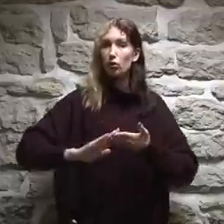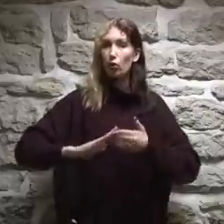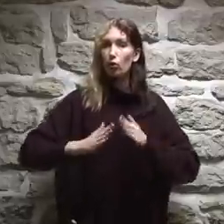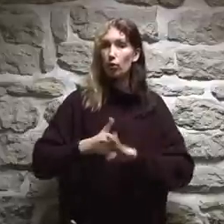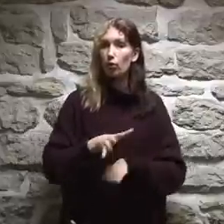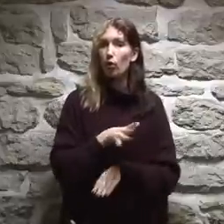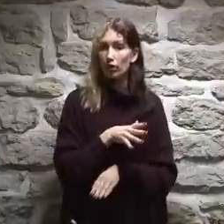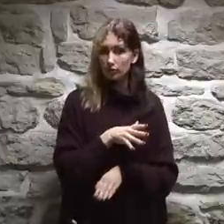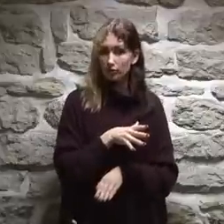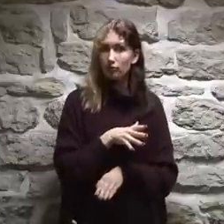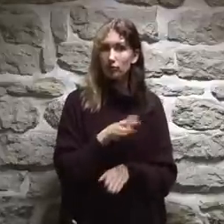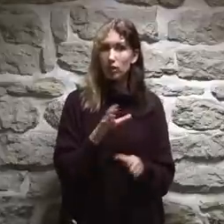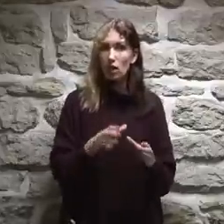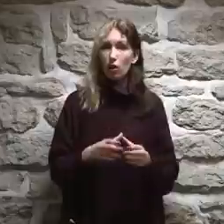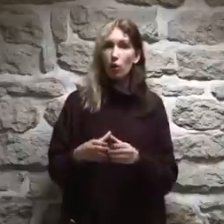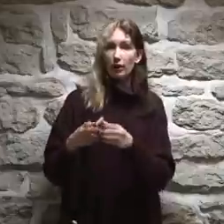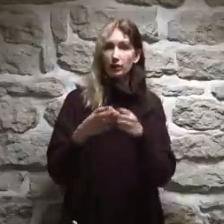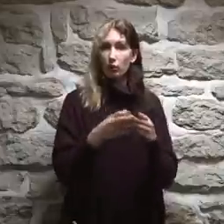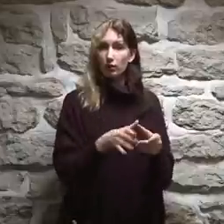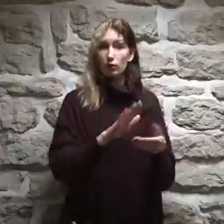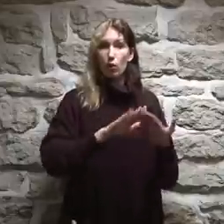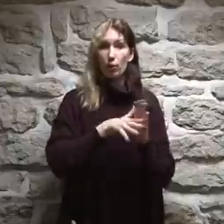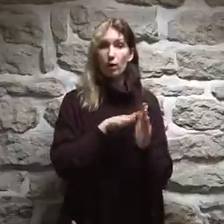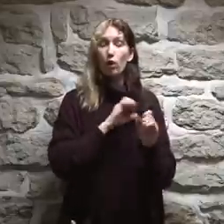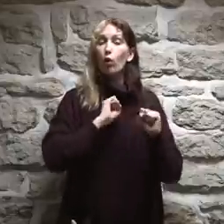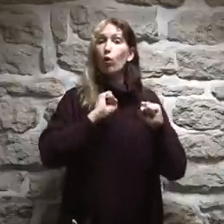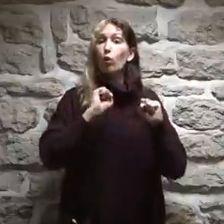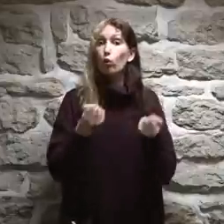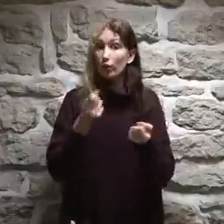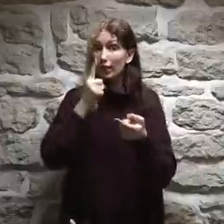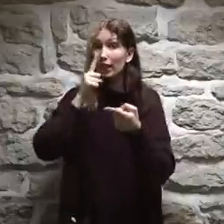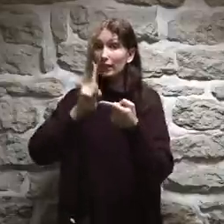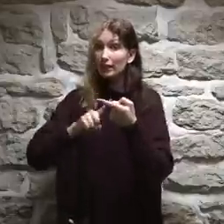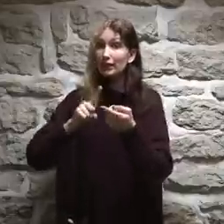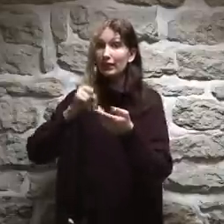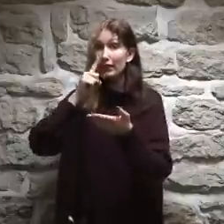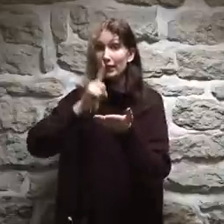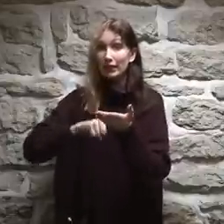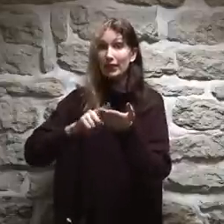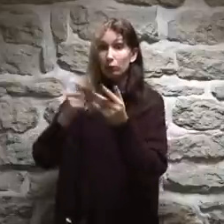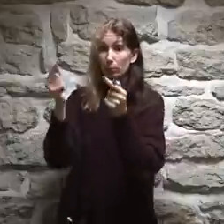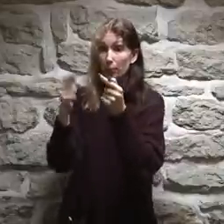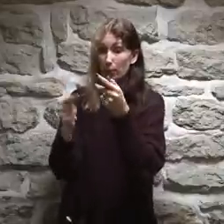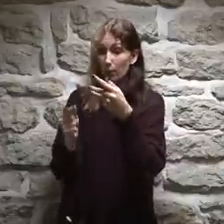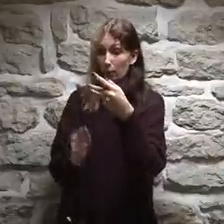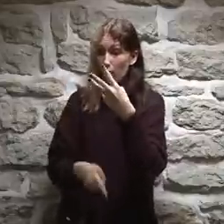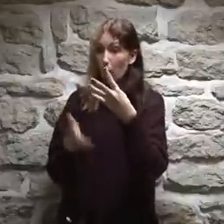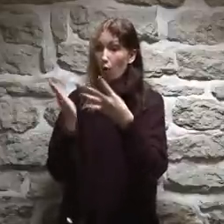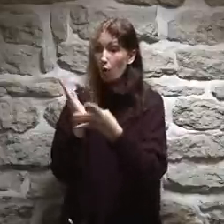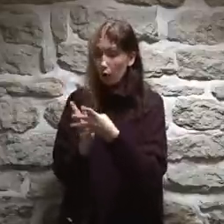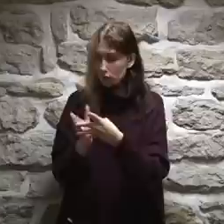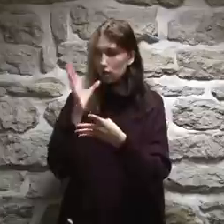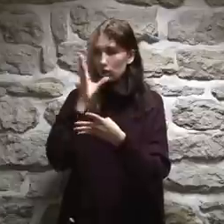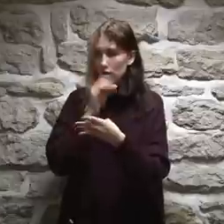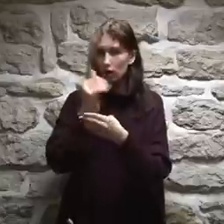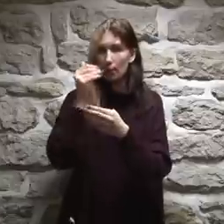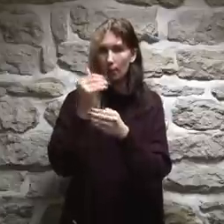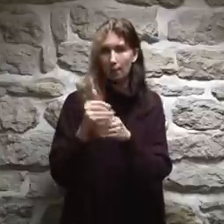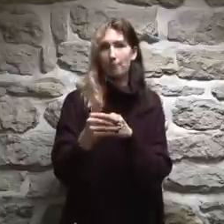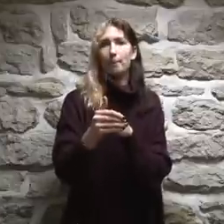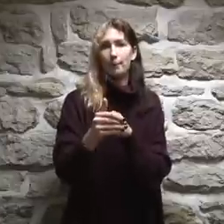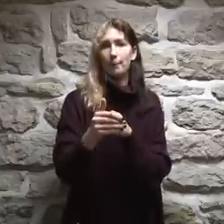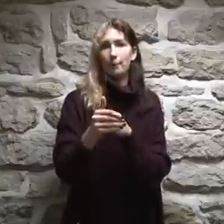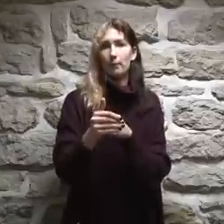lepiti koalitsioonipartnerite vahel, et juhul kui tingimused on sellised, siis meil on võimalik liikuda järgmise sammu juurde.